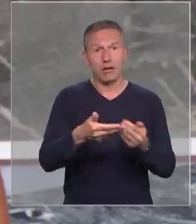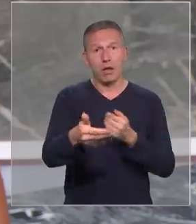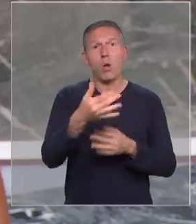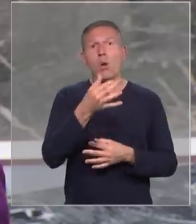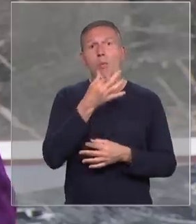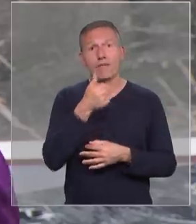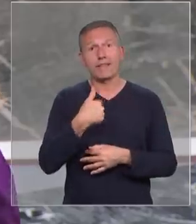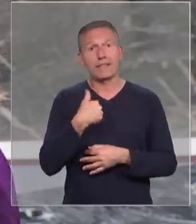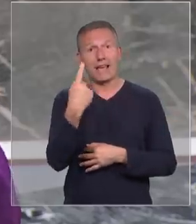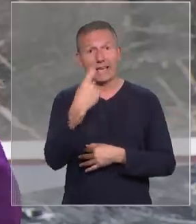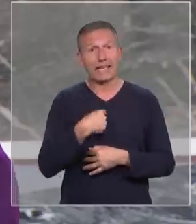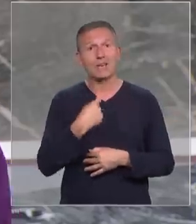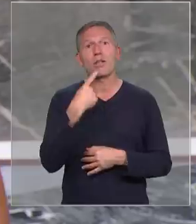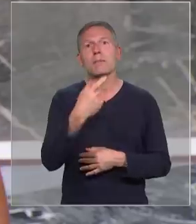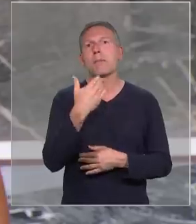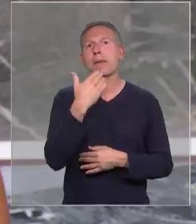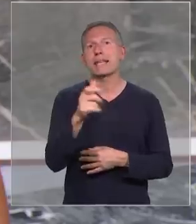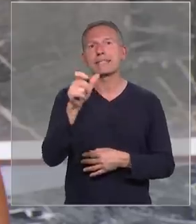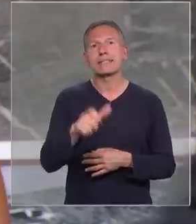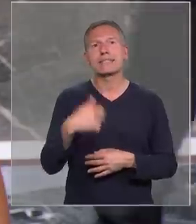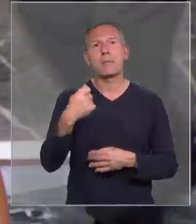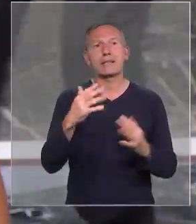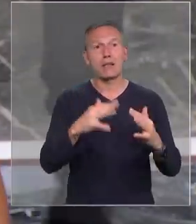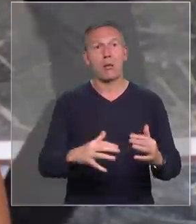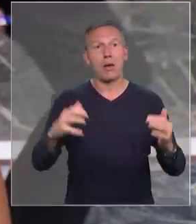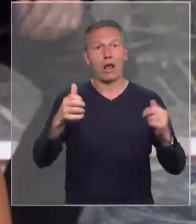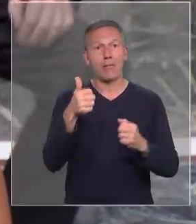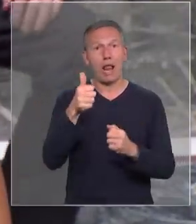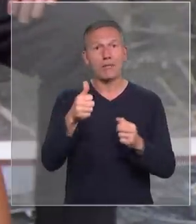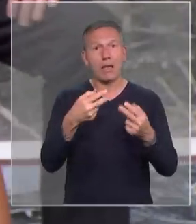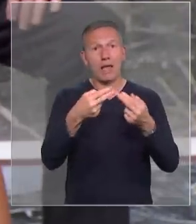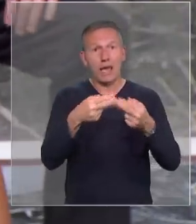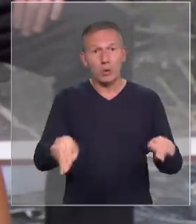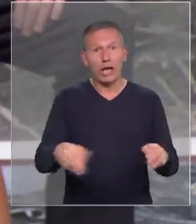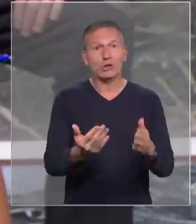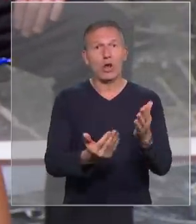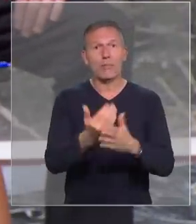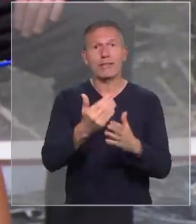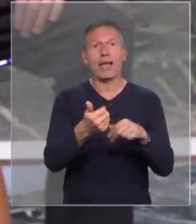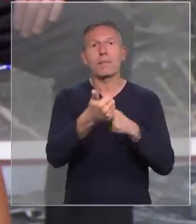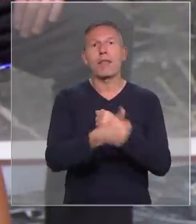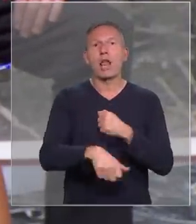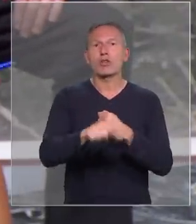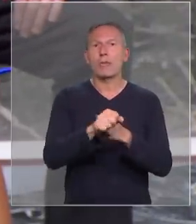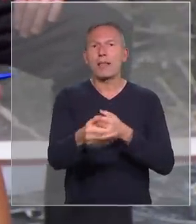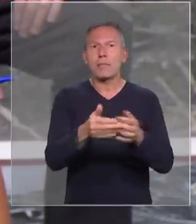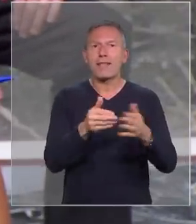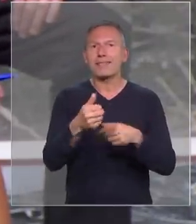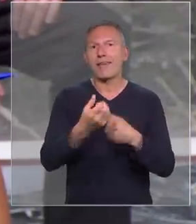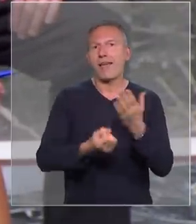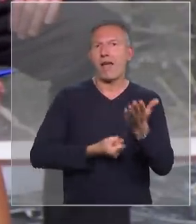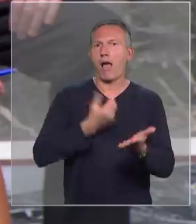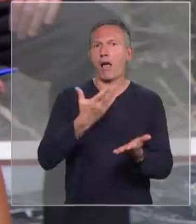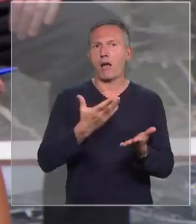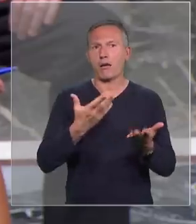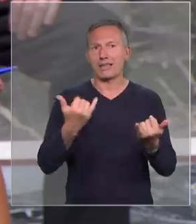votre question déjà pour remercier la présidente du Parlement qui a inauguré ce matin la semaine des métiers de l'artisanat